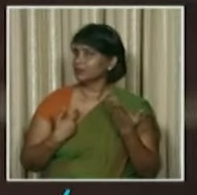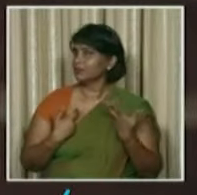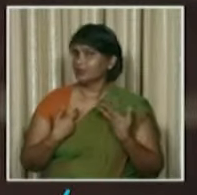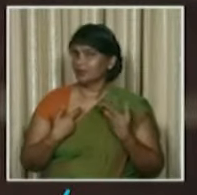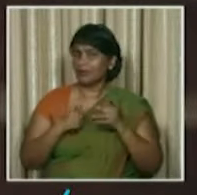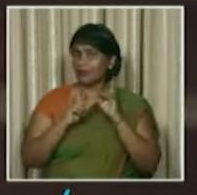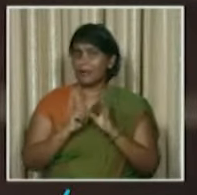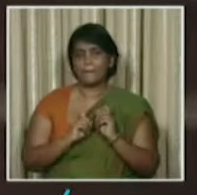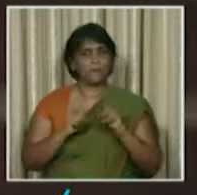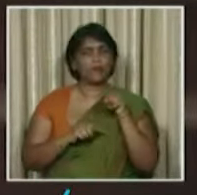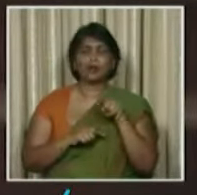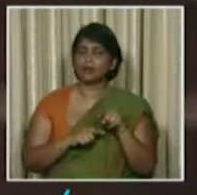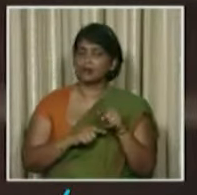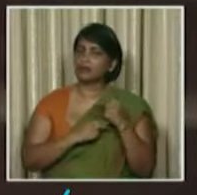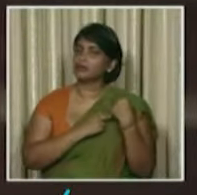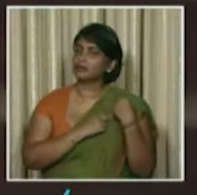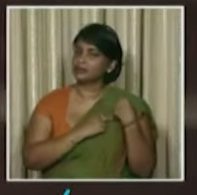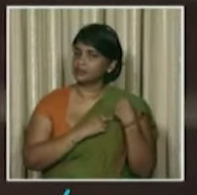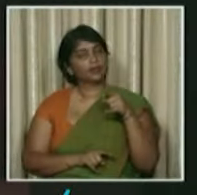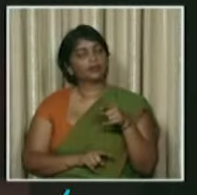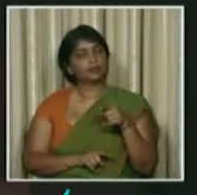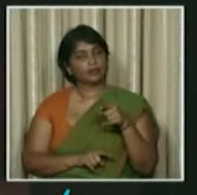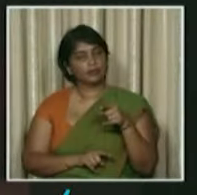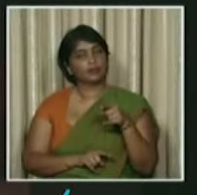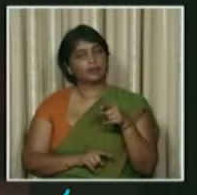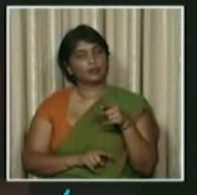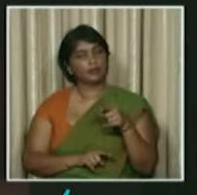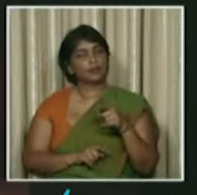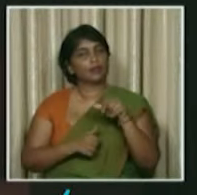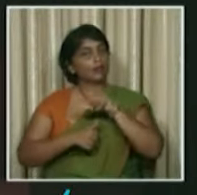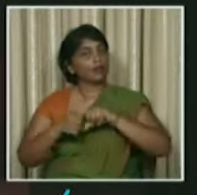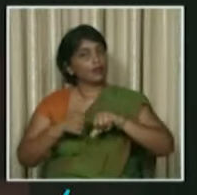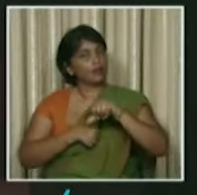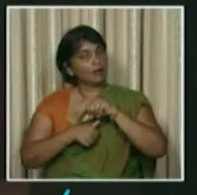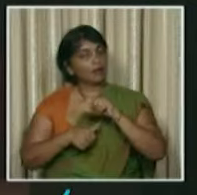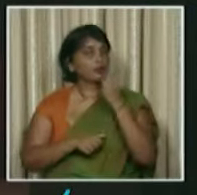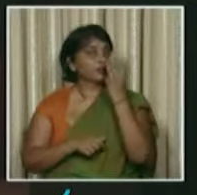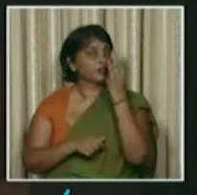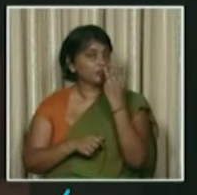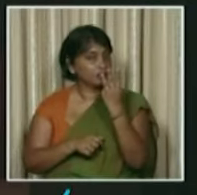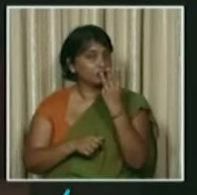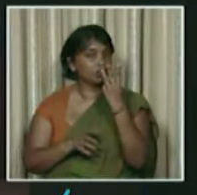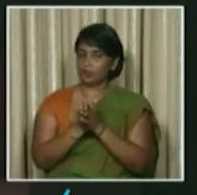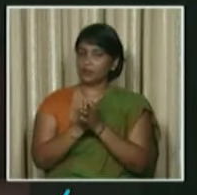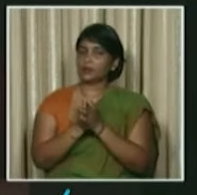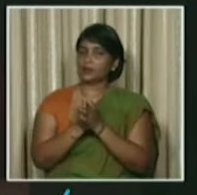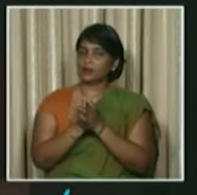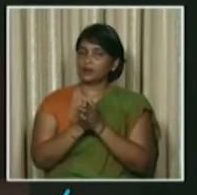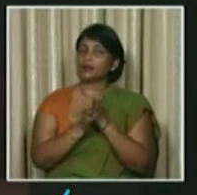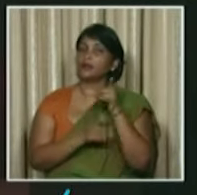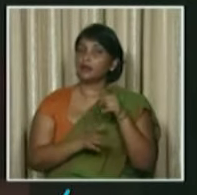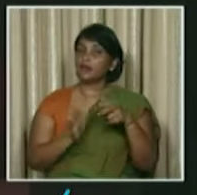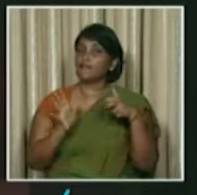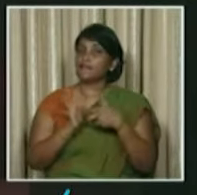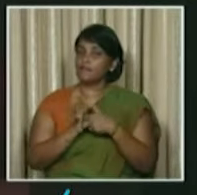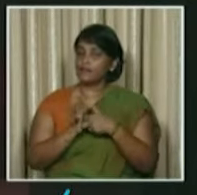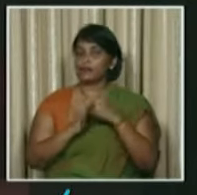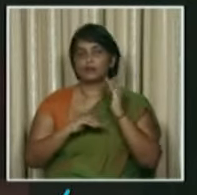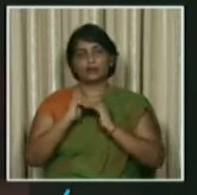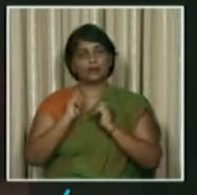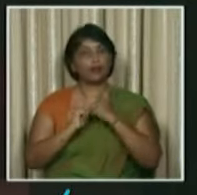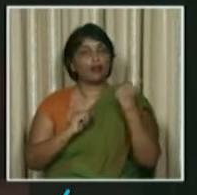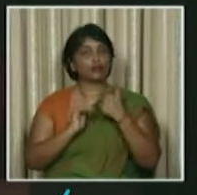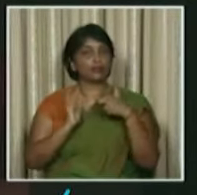මේ පාර්ලිමේන්තුව වක් කියන්නේ මේ සියලු වෙච්ච දේට. ආයතන තුනක එකතුවක් කරහා තමයි මේ වීසා ක්‍රමවේදය නව